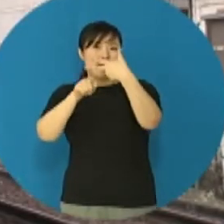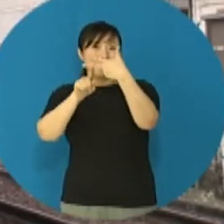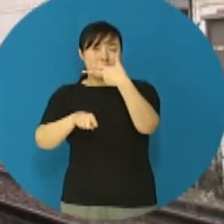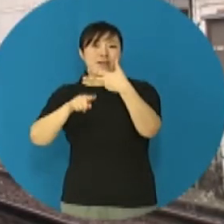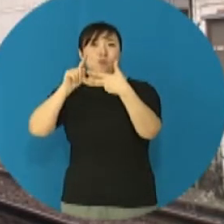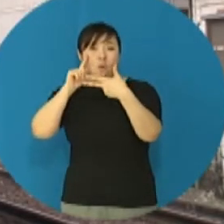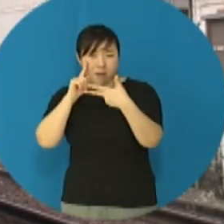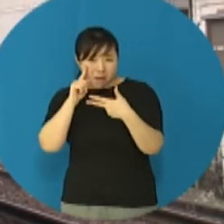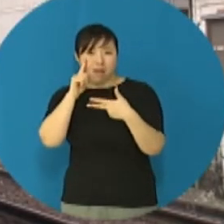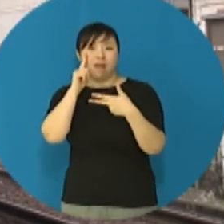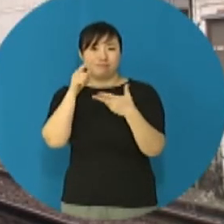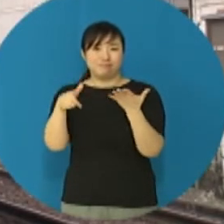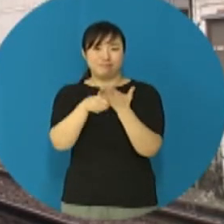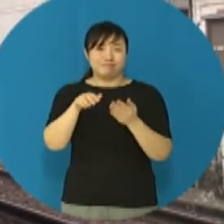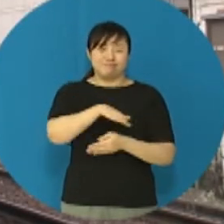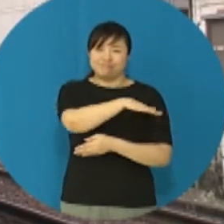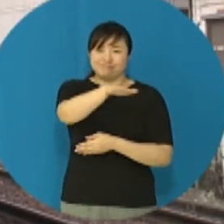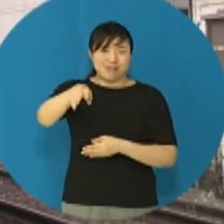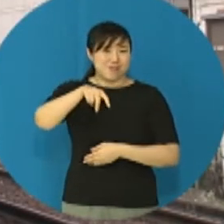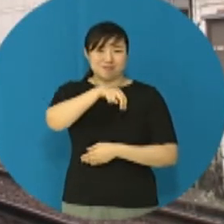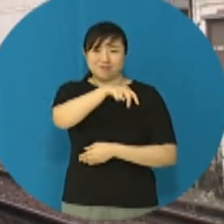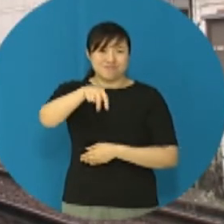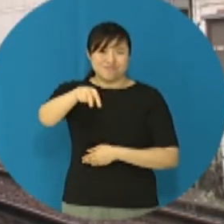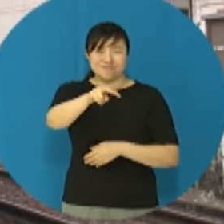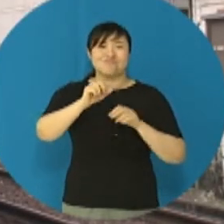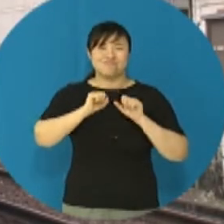留場周辺を街歩きです。